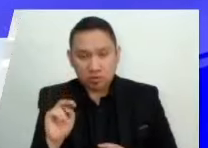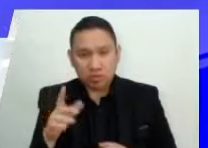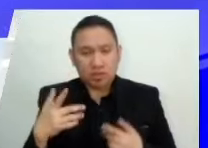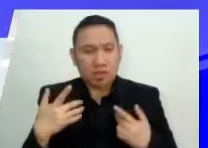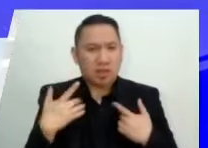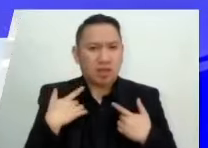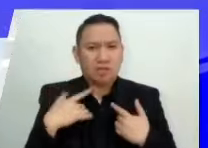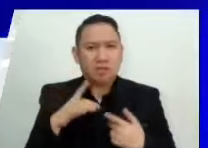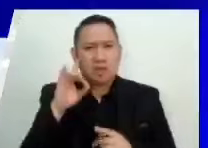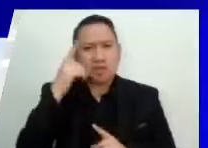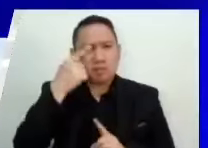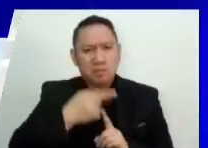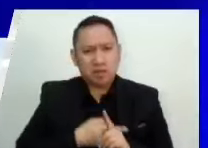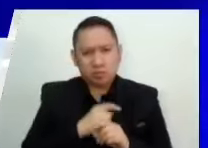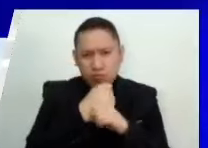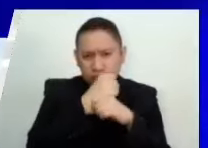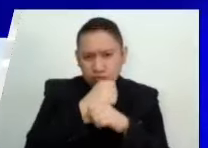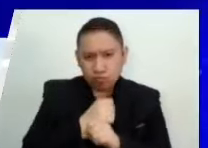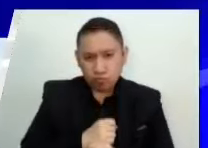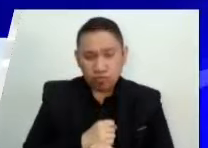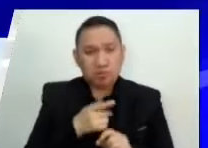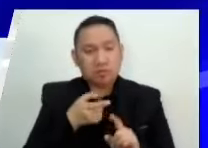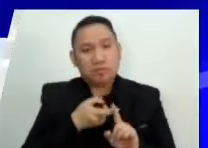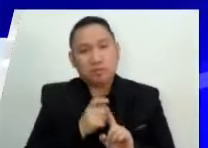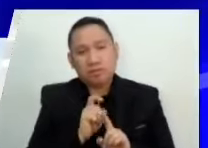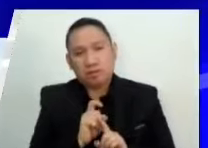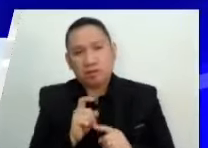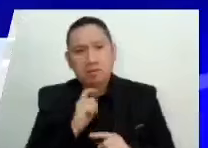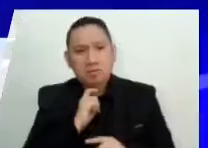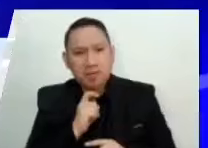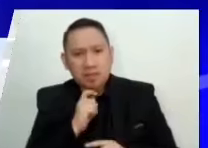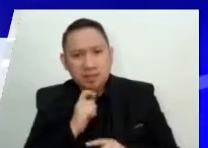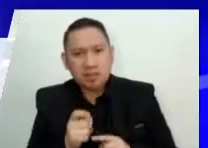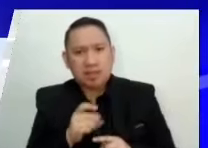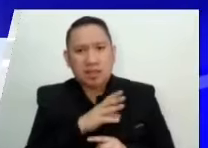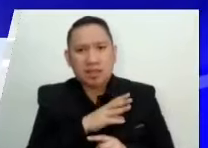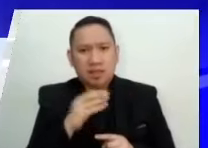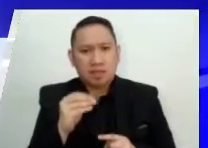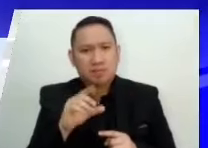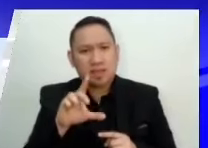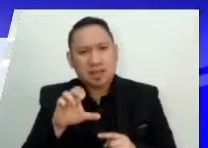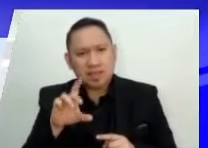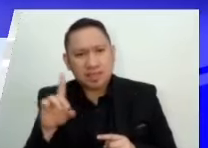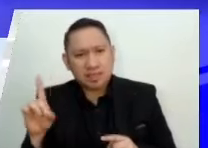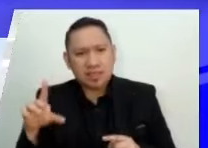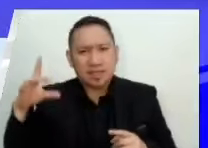mga ito sa bakal, silk at 23,000 LED lights. Bukas ang winter